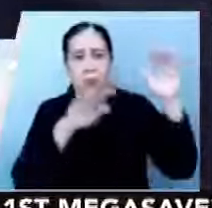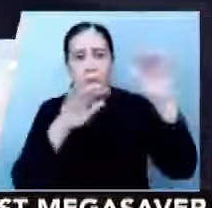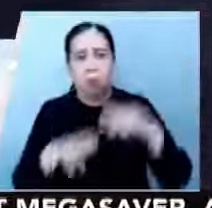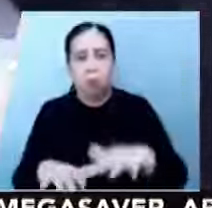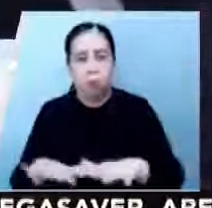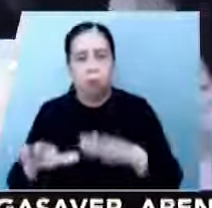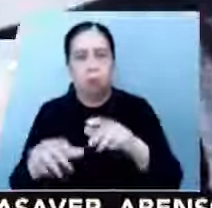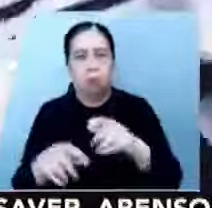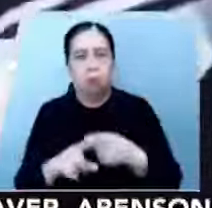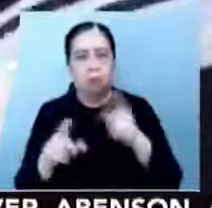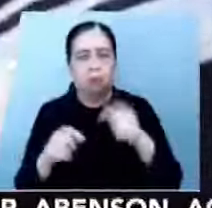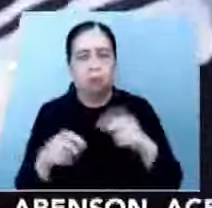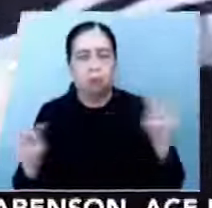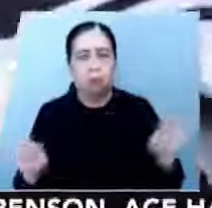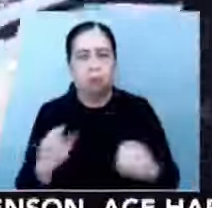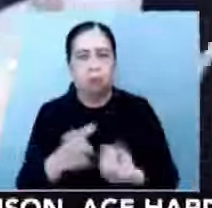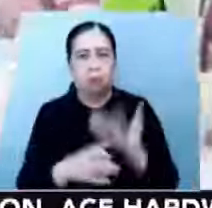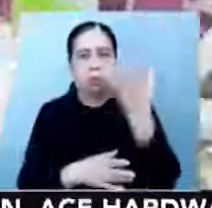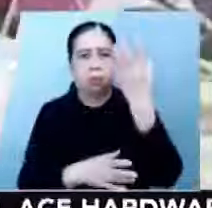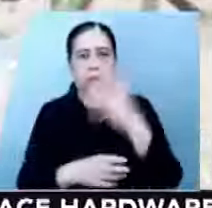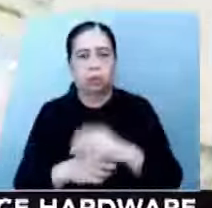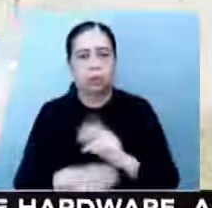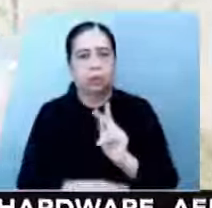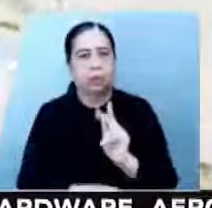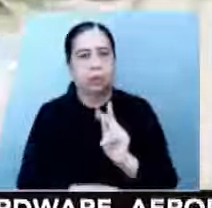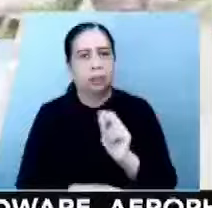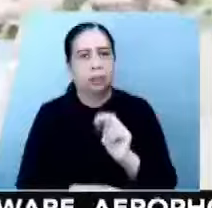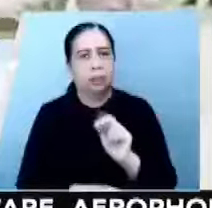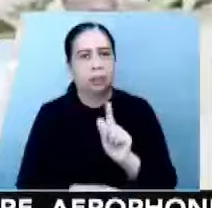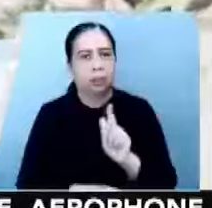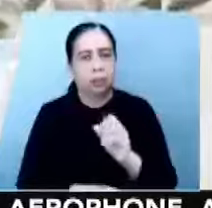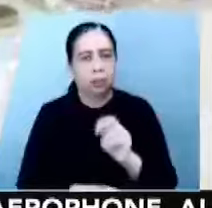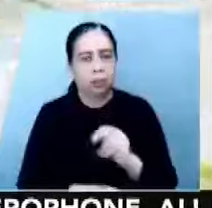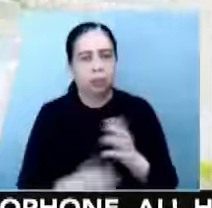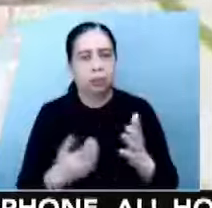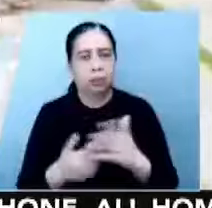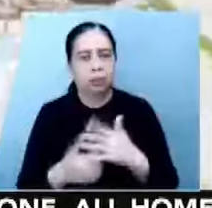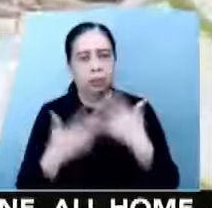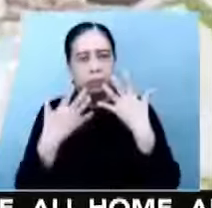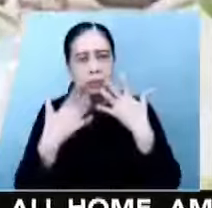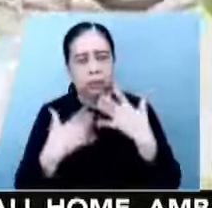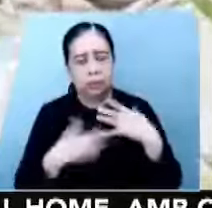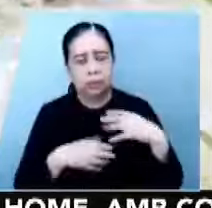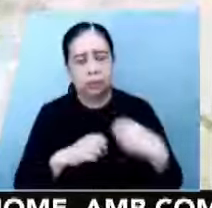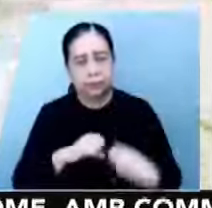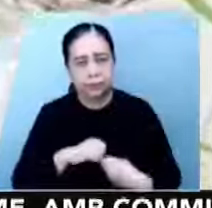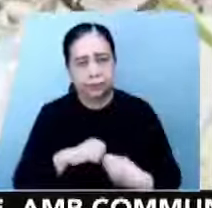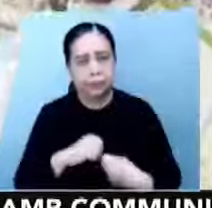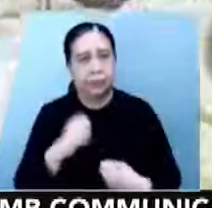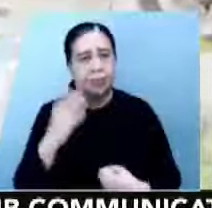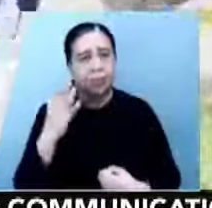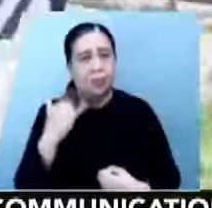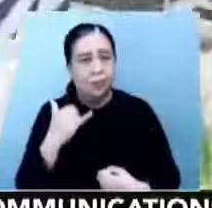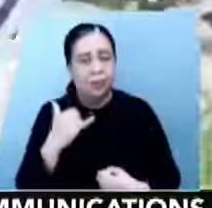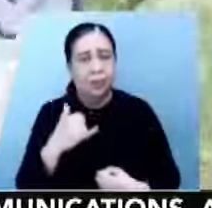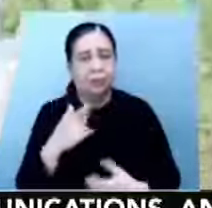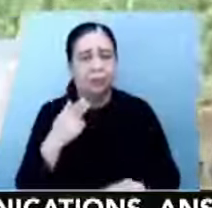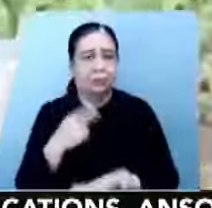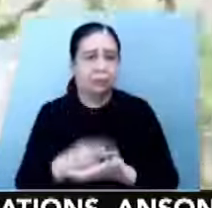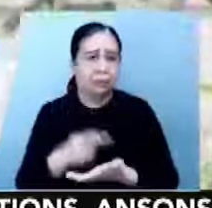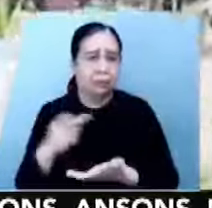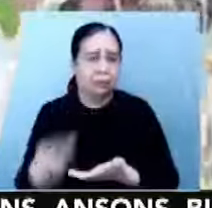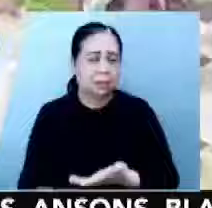sa nag-alborotong Bulkang Canlaon. Halos nanlumos si Jusery dahil lugi at di